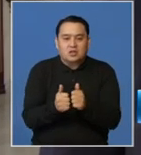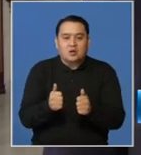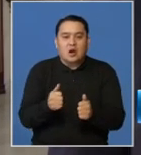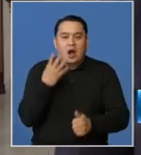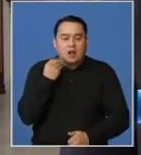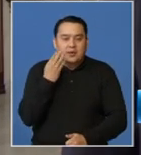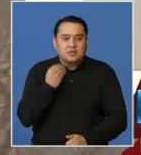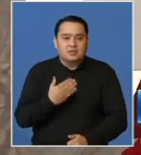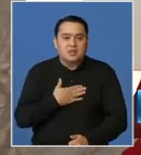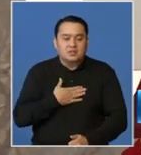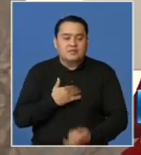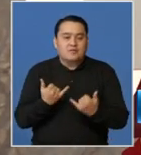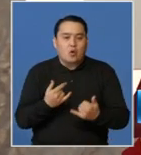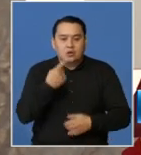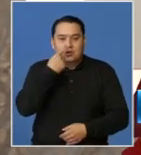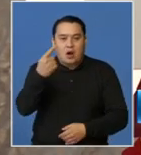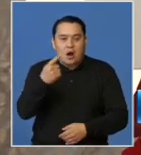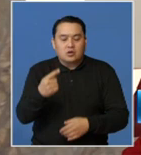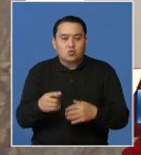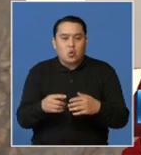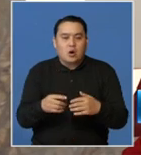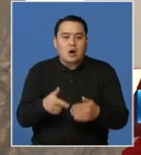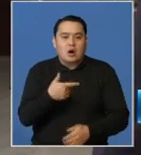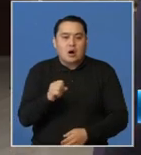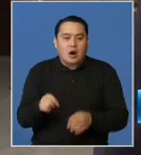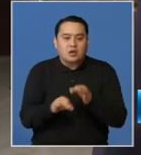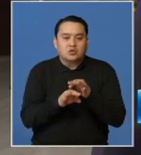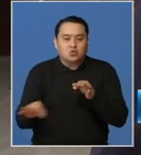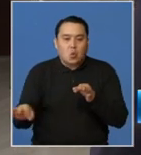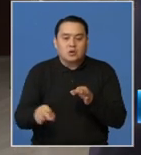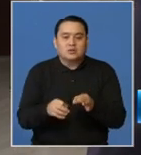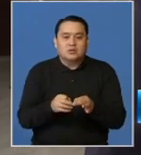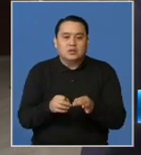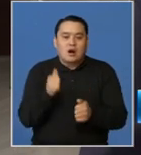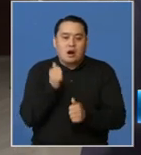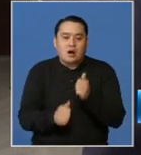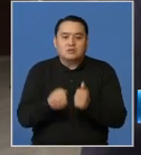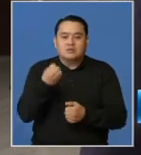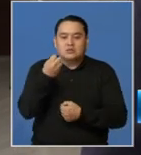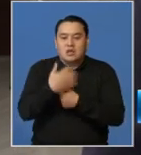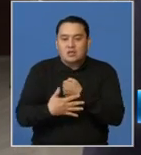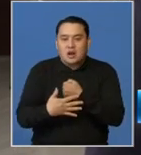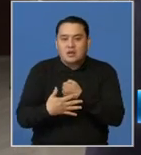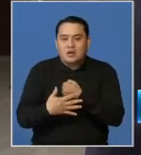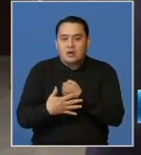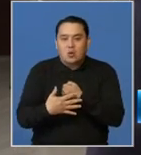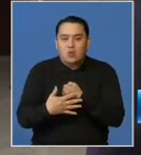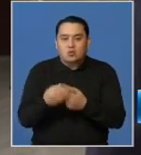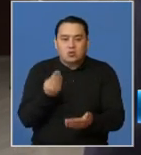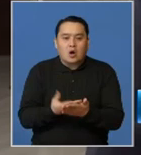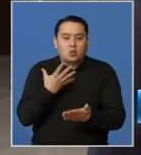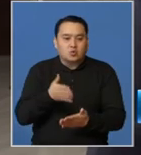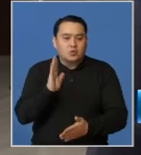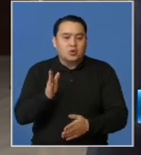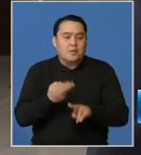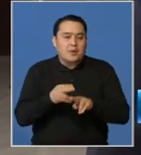Алматы населенные пункты. Чем дальше находится от газовых, от магистральных, скажем, центральных магистральных линий, тем он дороже будет.